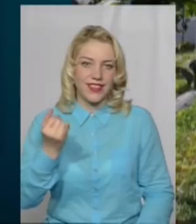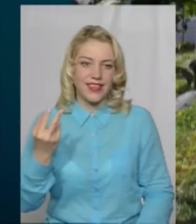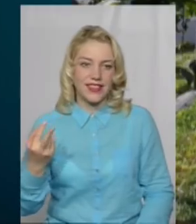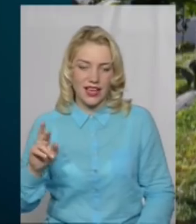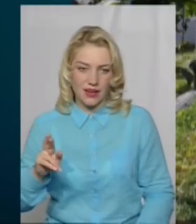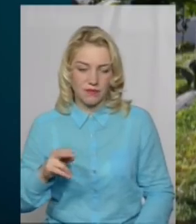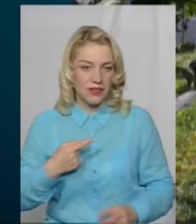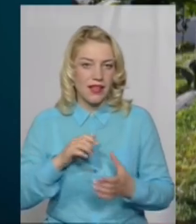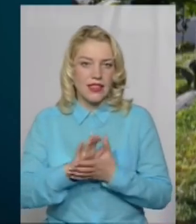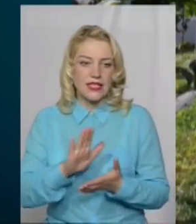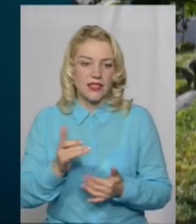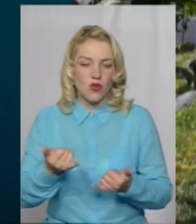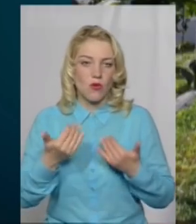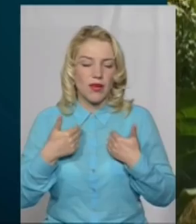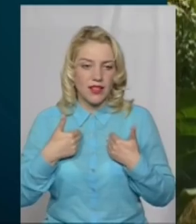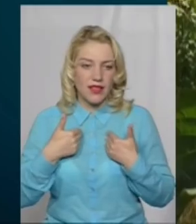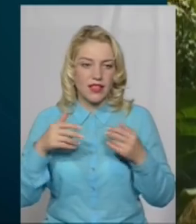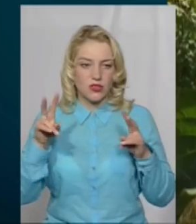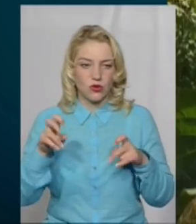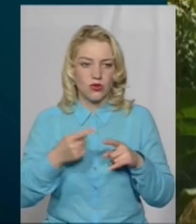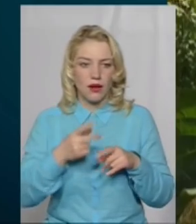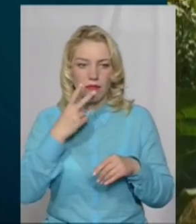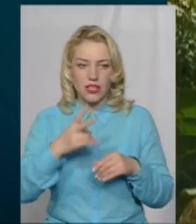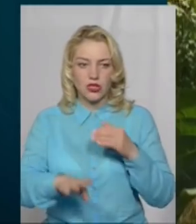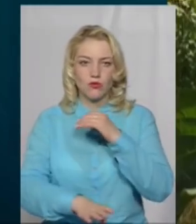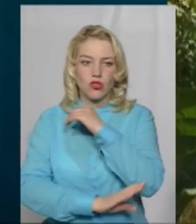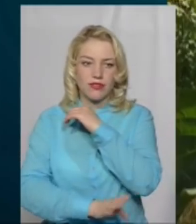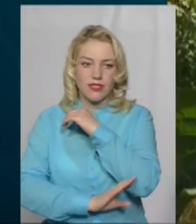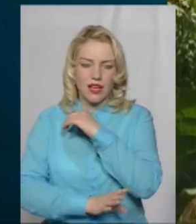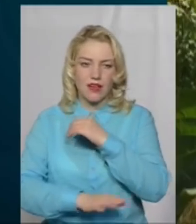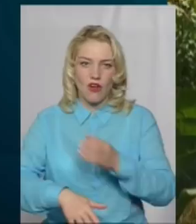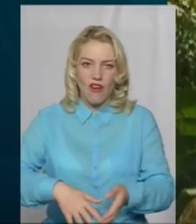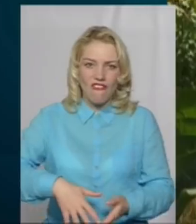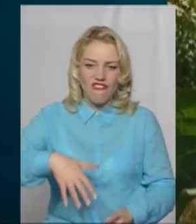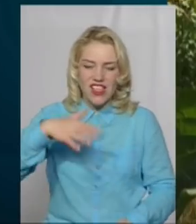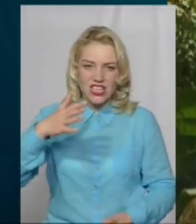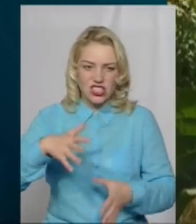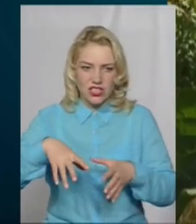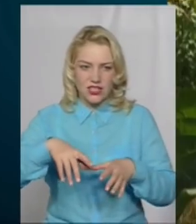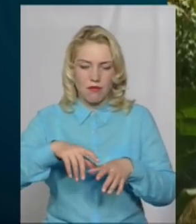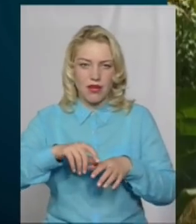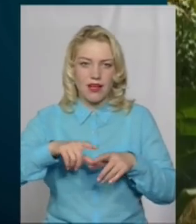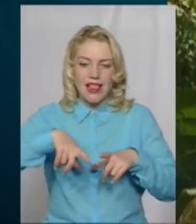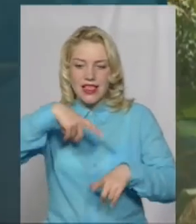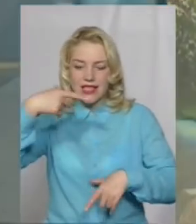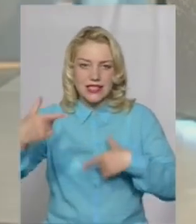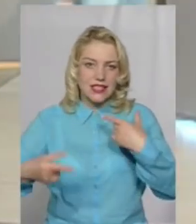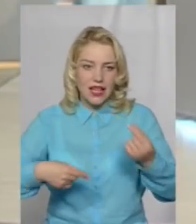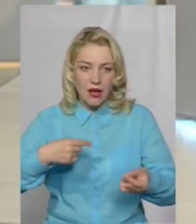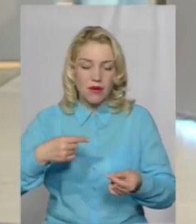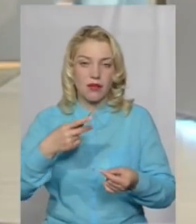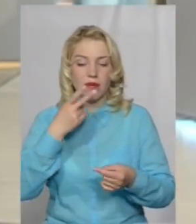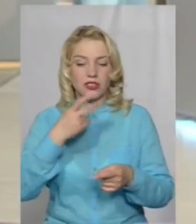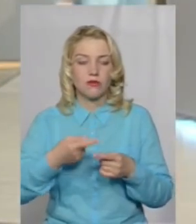всіх знайома. От на фото бачимо, що дерево з величезними листками. Я так